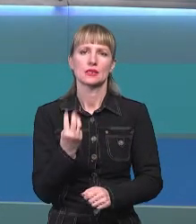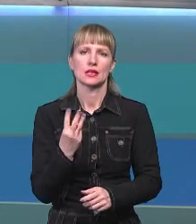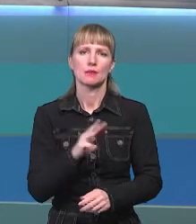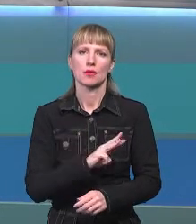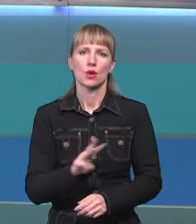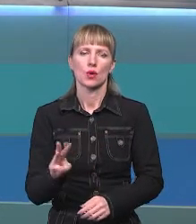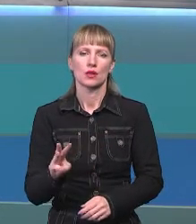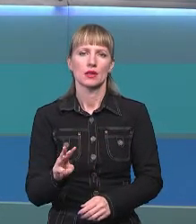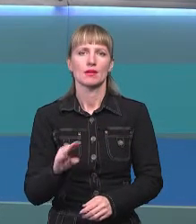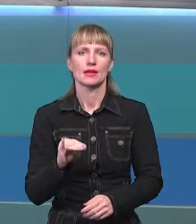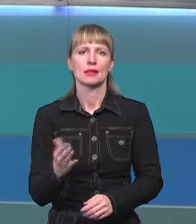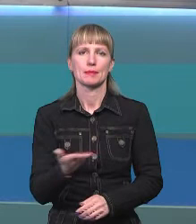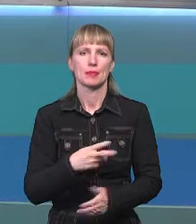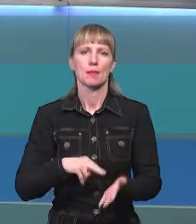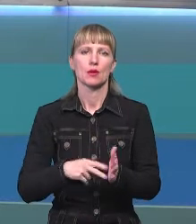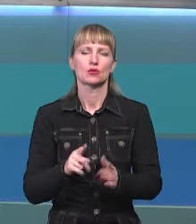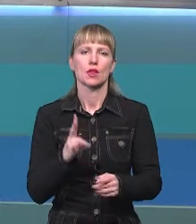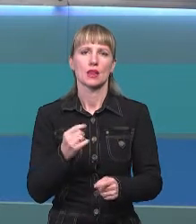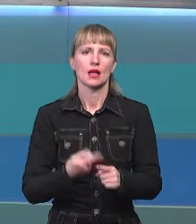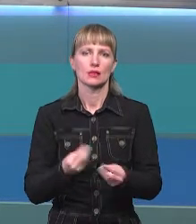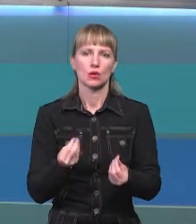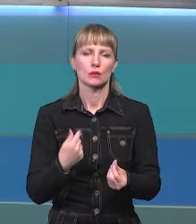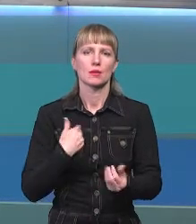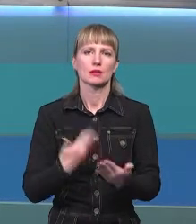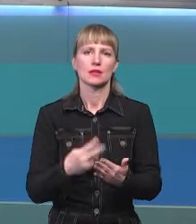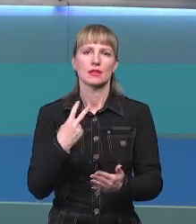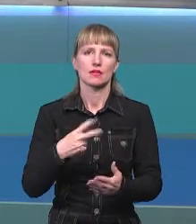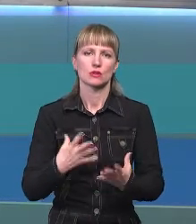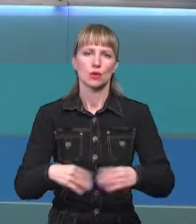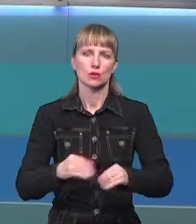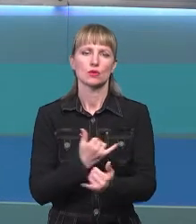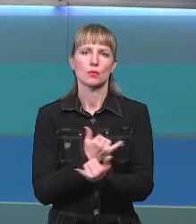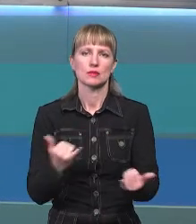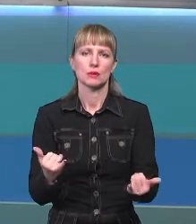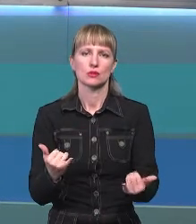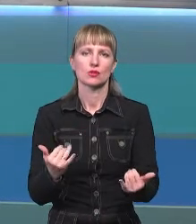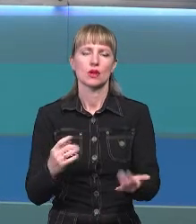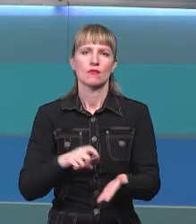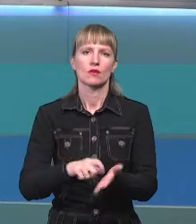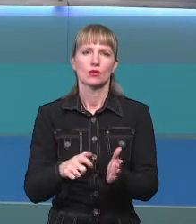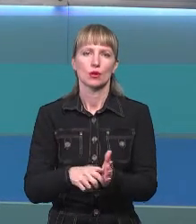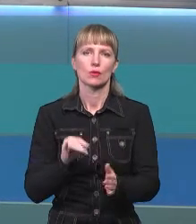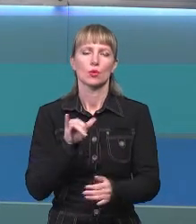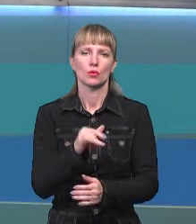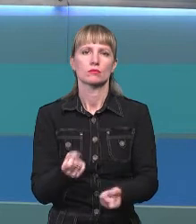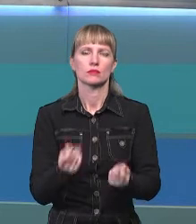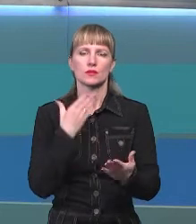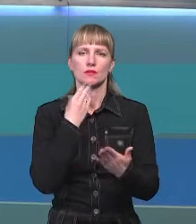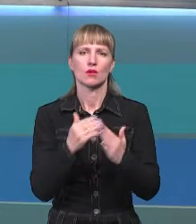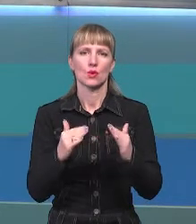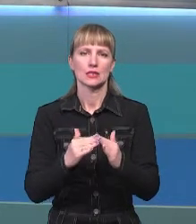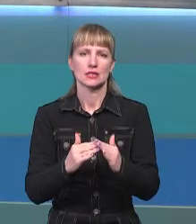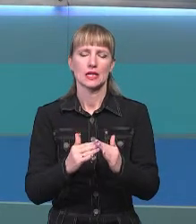13 мільйонів. І ми плануємо, що на ці кошти ми десь 20 родинок забезпечимо житлом, і в них з'явиться своя